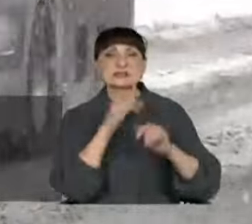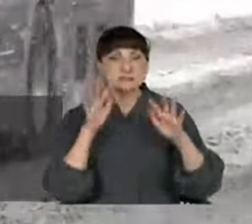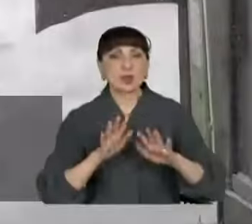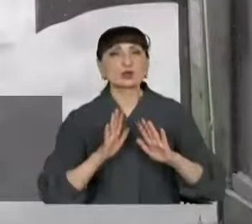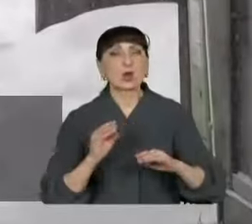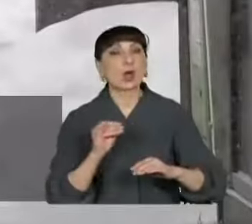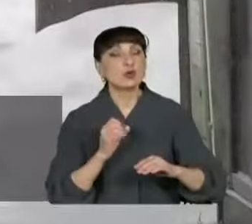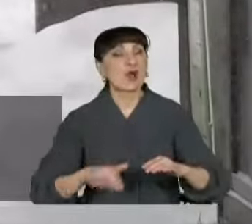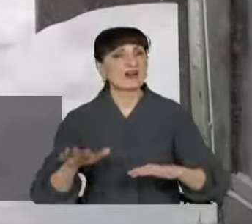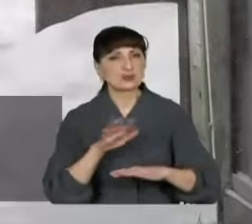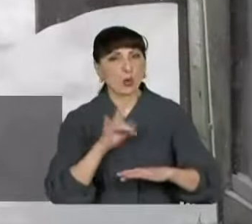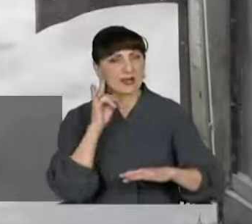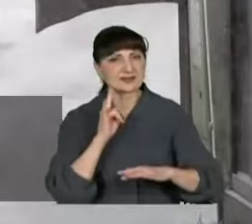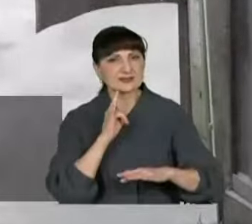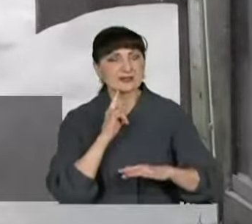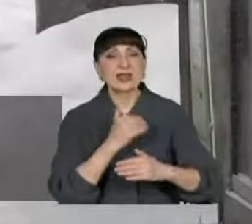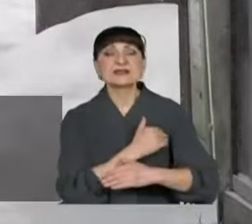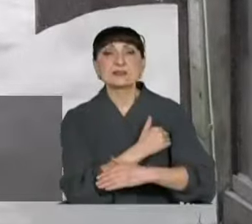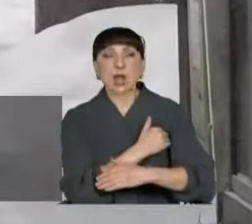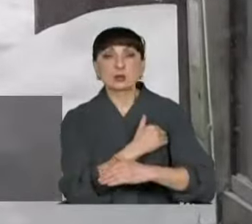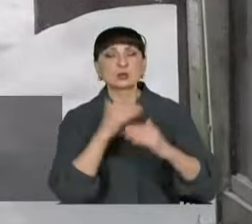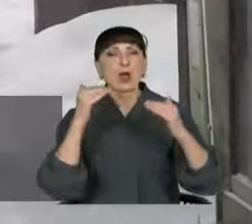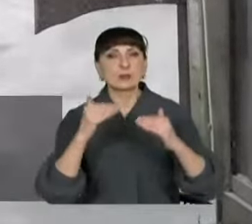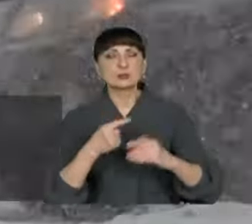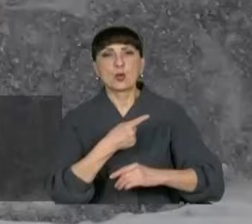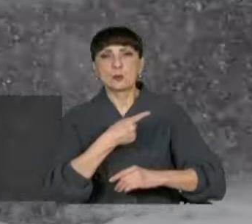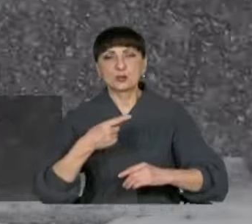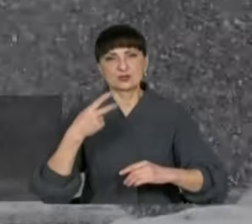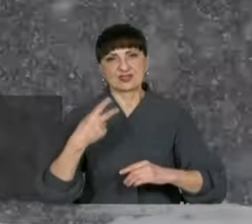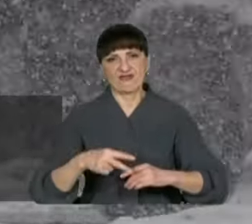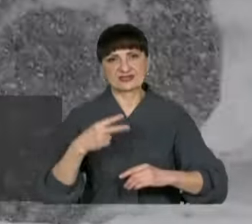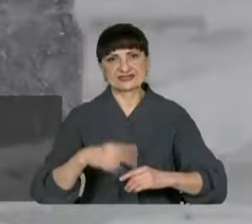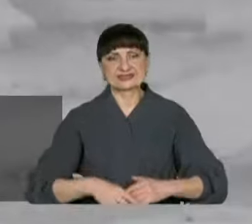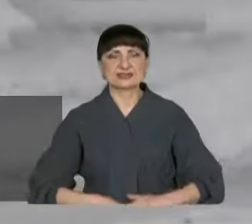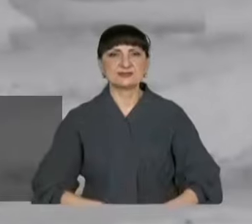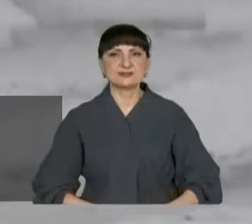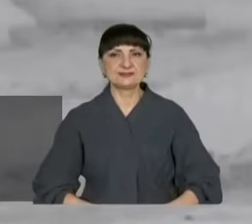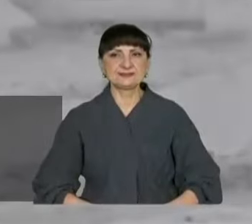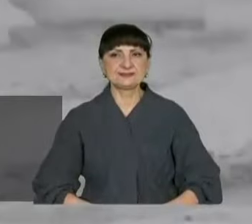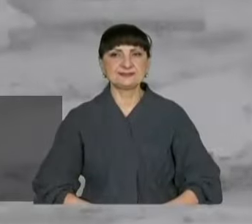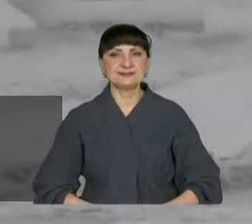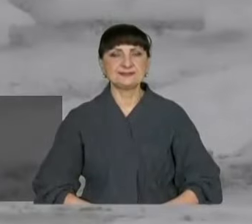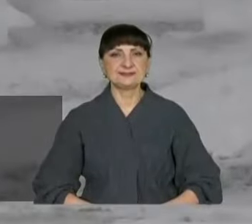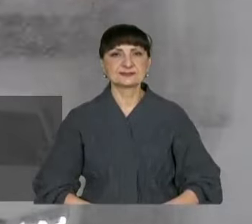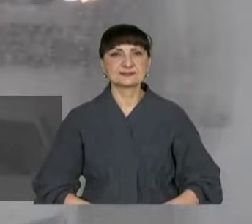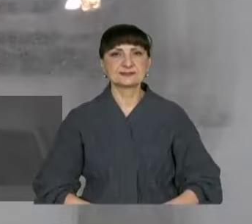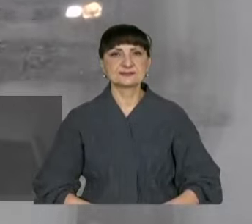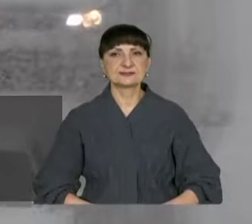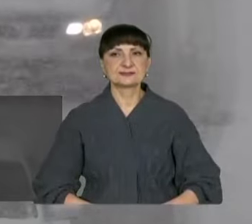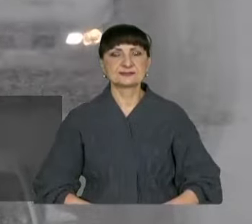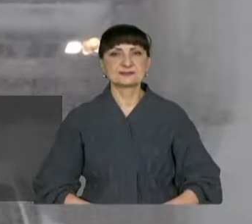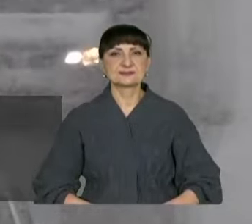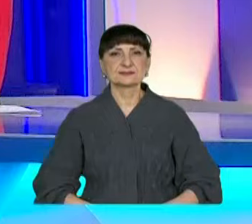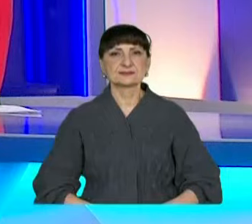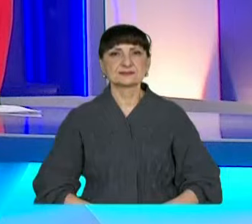лишь на юго-востоке страны. Столбик термометра опустится до минус 20 градусов. Айдана Нураш, Ернат Болатбек, телеканал